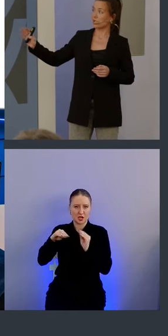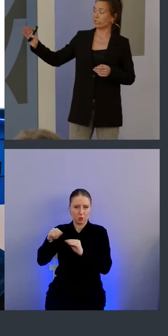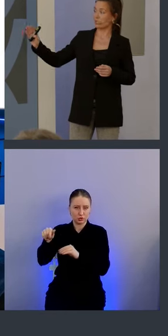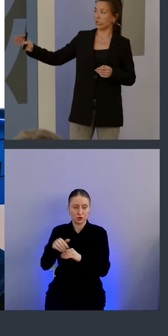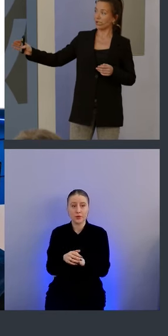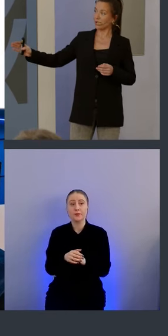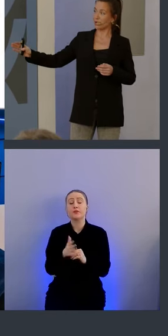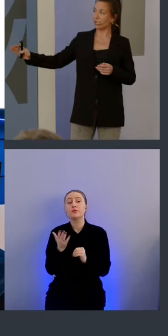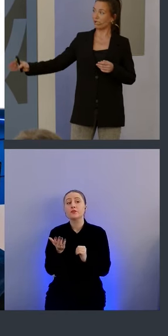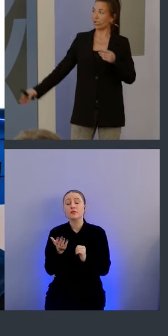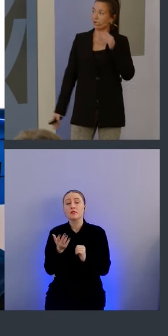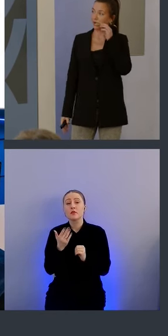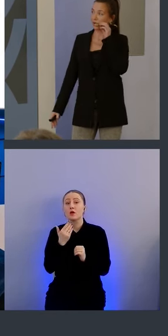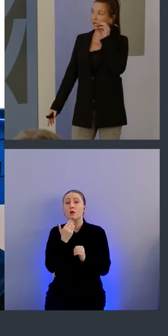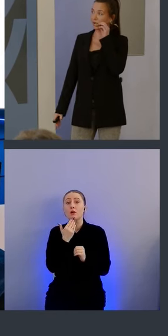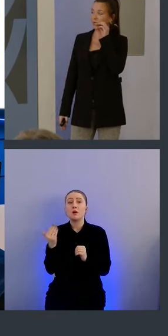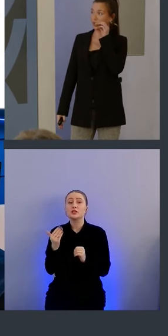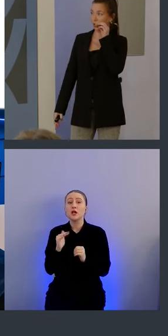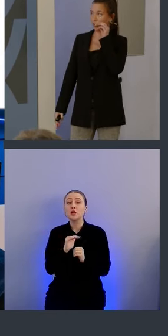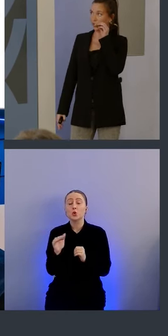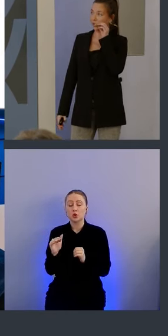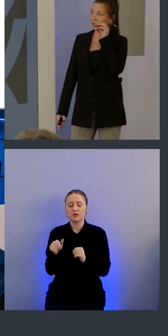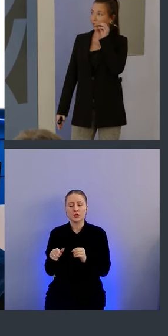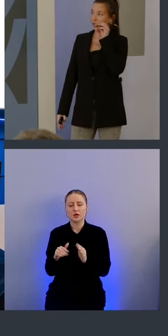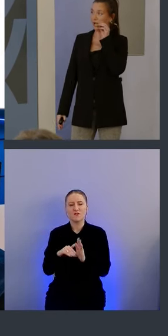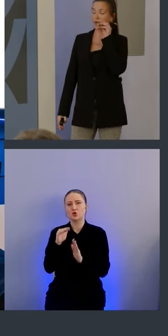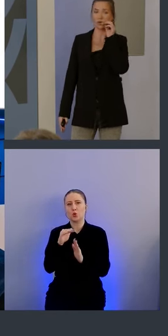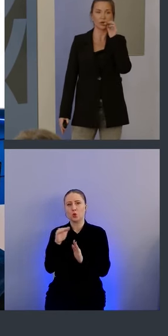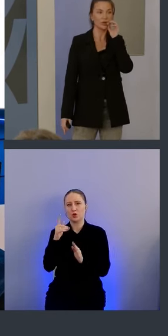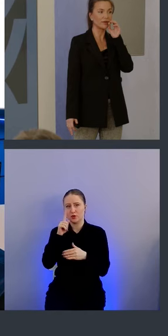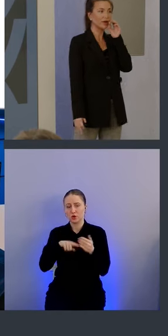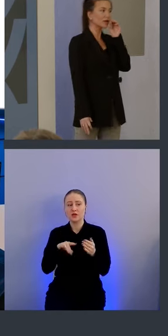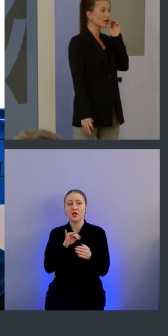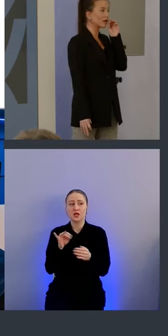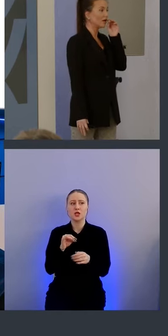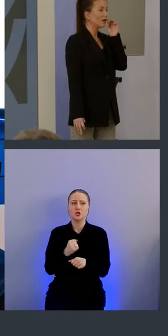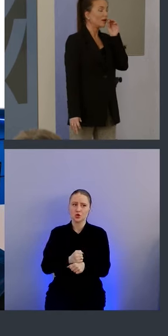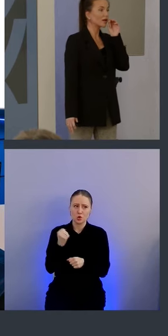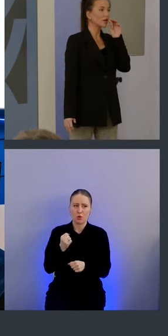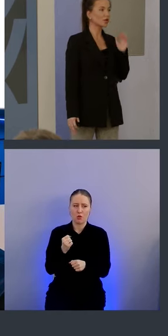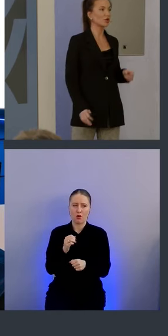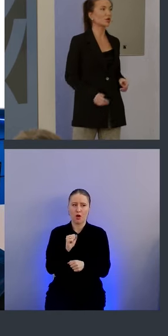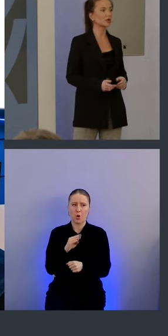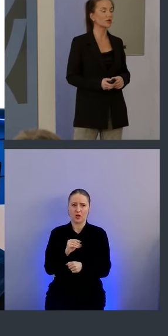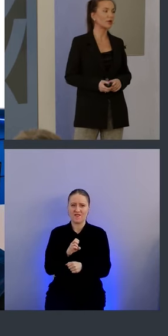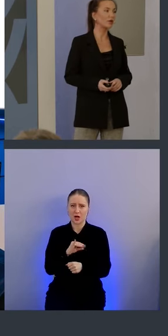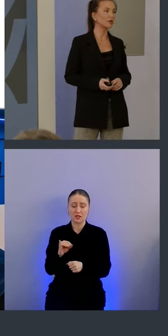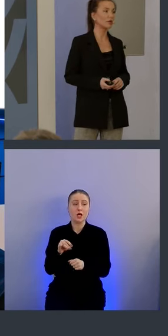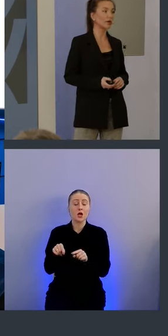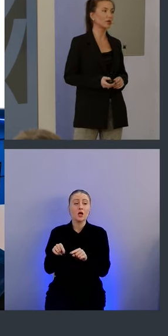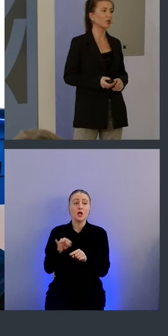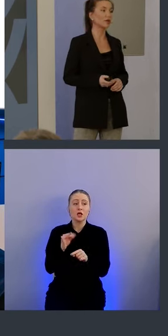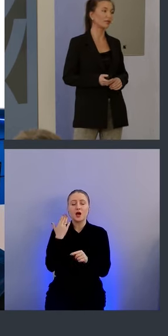Собственно, последний уровень, высокий уровень доверия и строгая аутентификация, или раньше ее еще